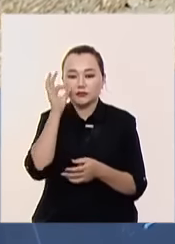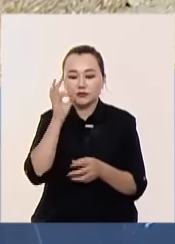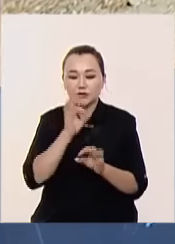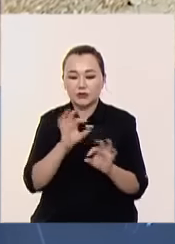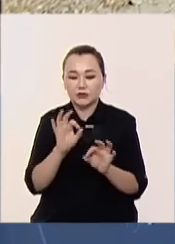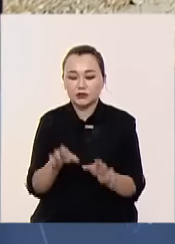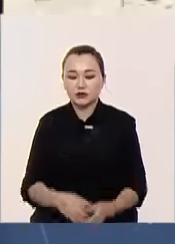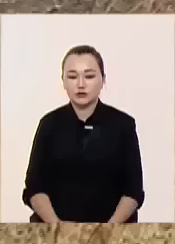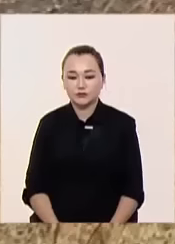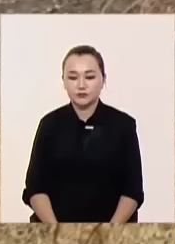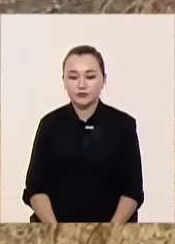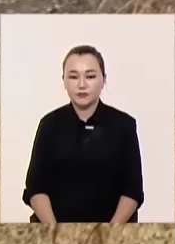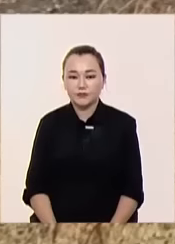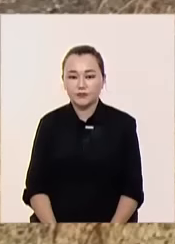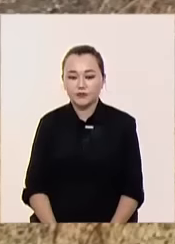мои коллеги.